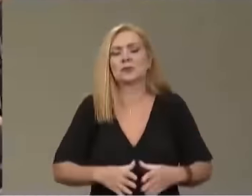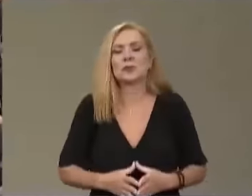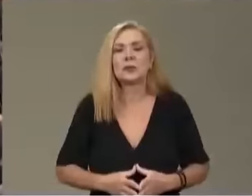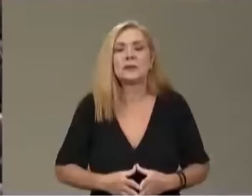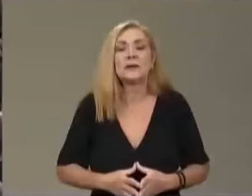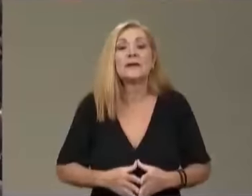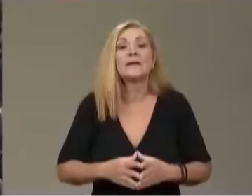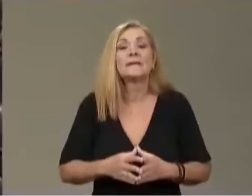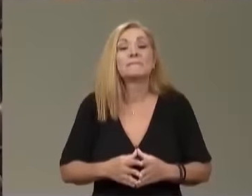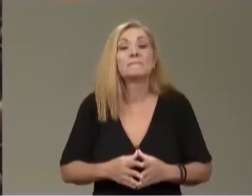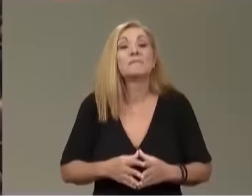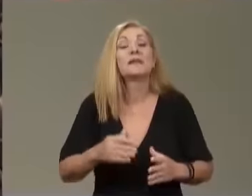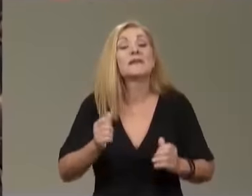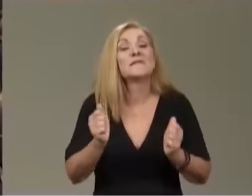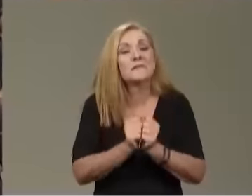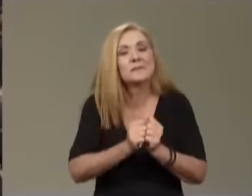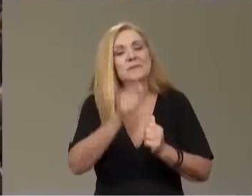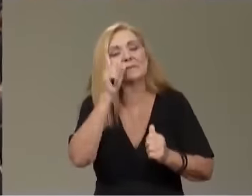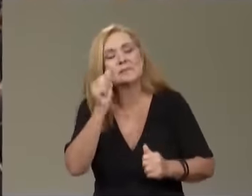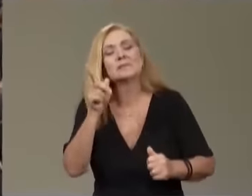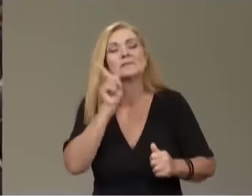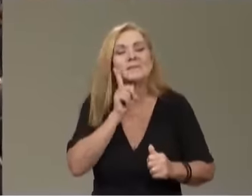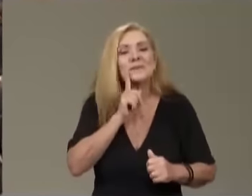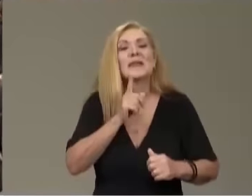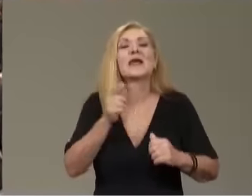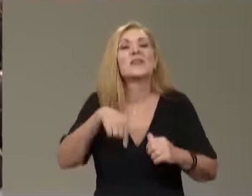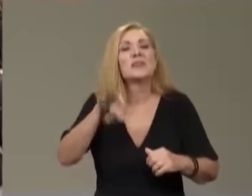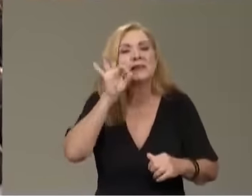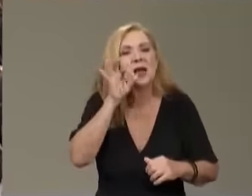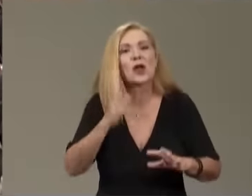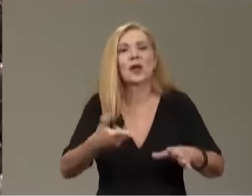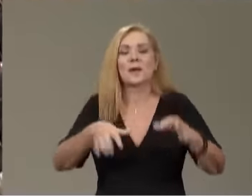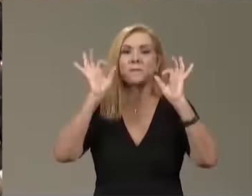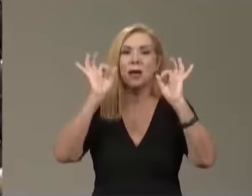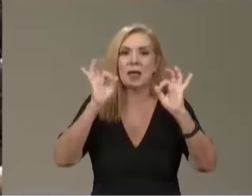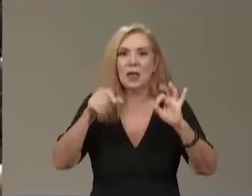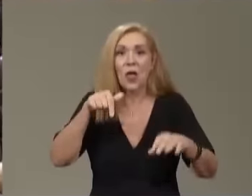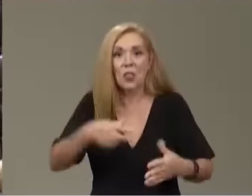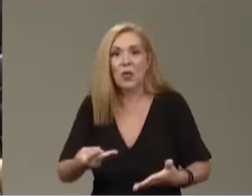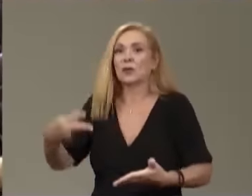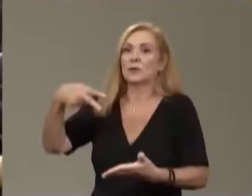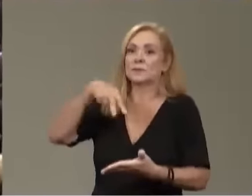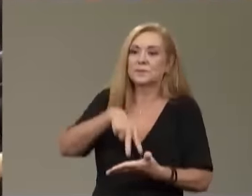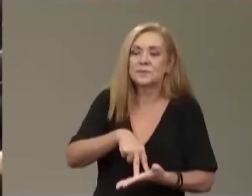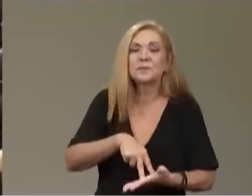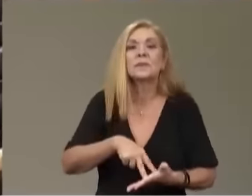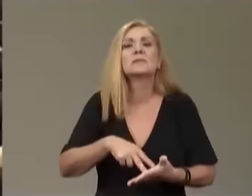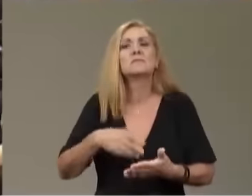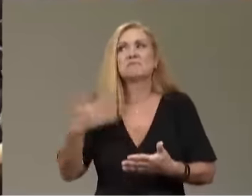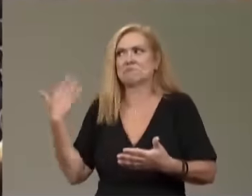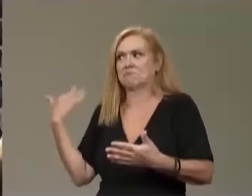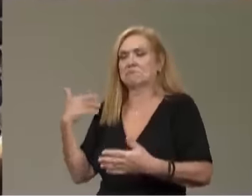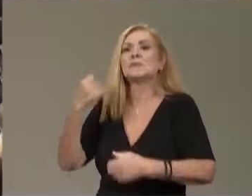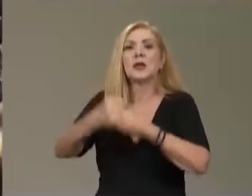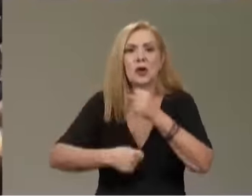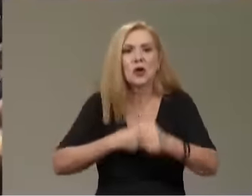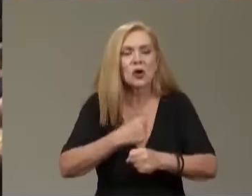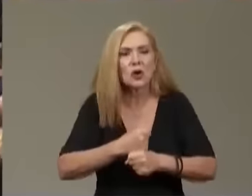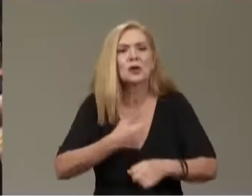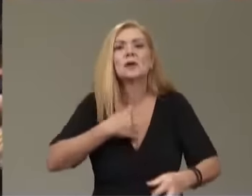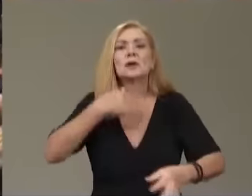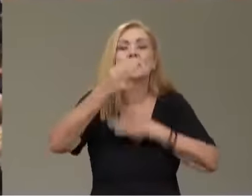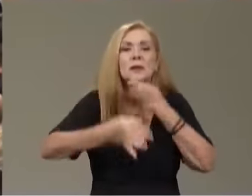Φίλες και φίλοι της Θεσσαλονίκης και της Μακεδονίας, εδώ, από αυτό το βήμα πριν από αρκετά χρόνια, είχα μιλήσει